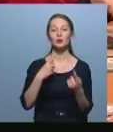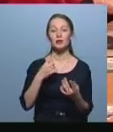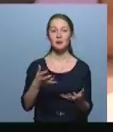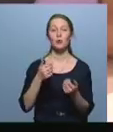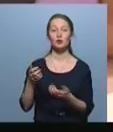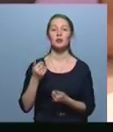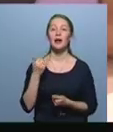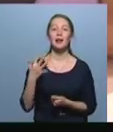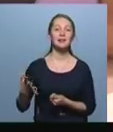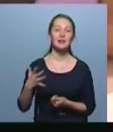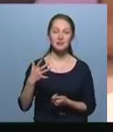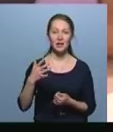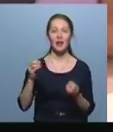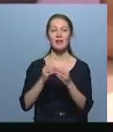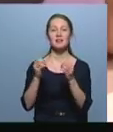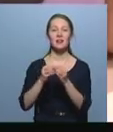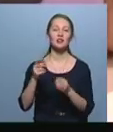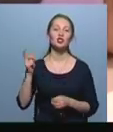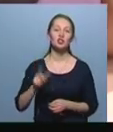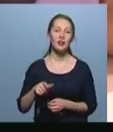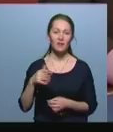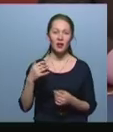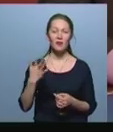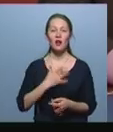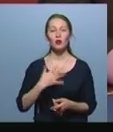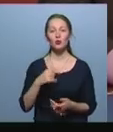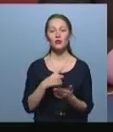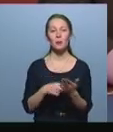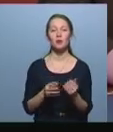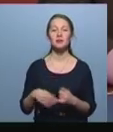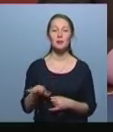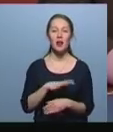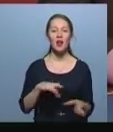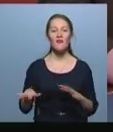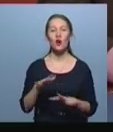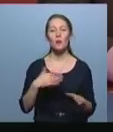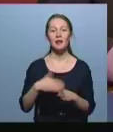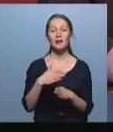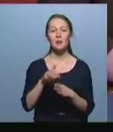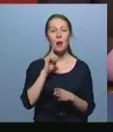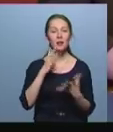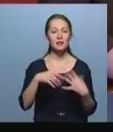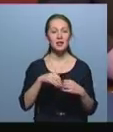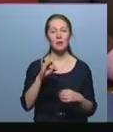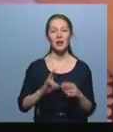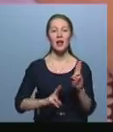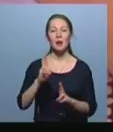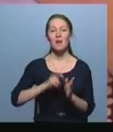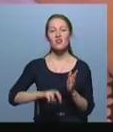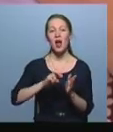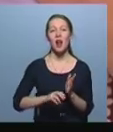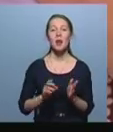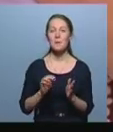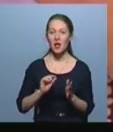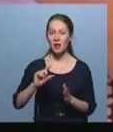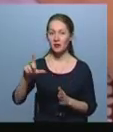несколько десятков человек. Чаще всего селян волнуют земельные вопросы, оформление кредитов молодым семьям и правила начисления алиментов.